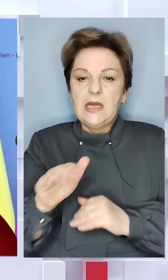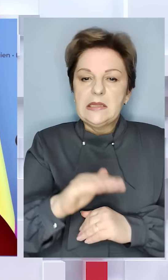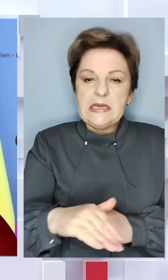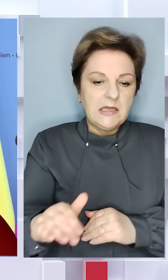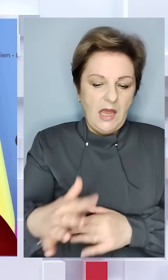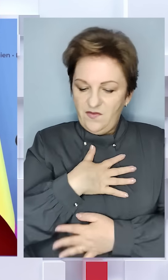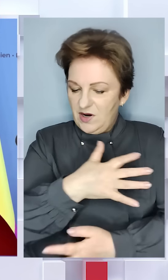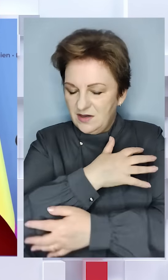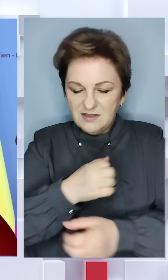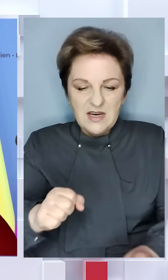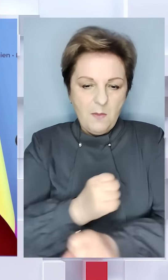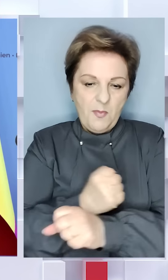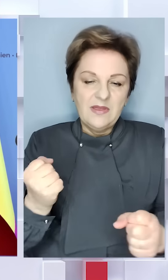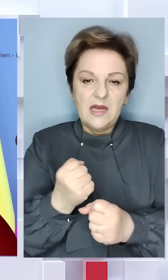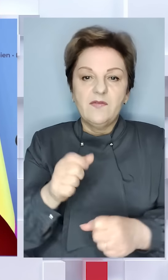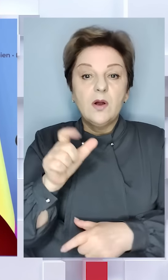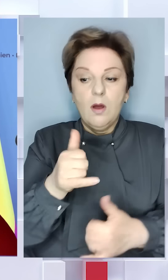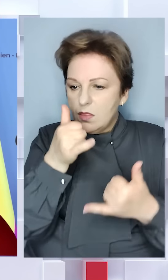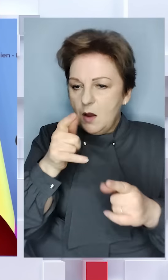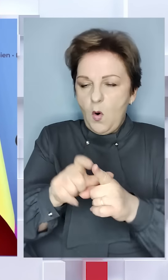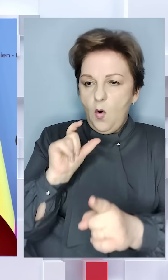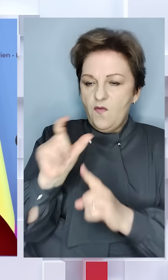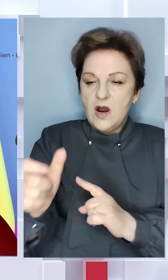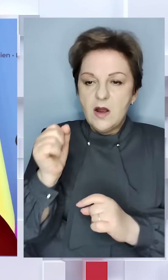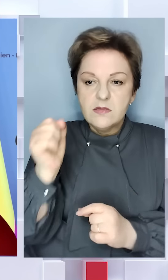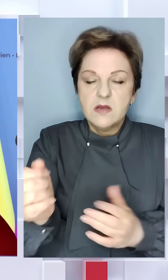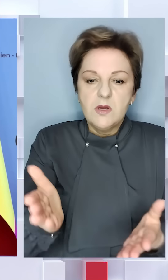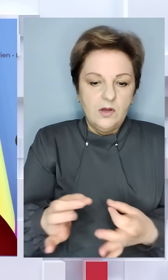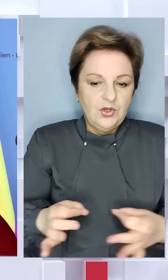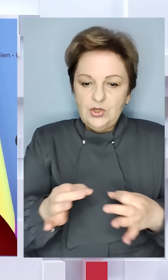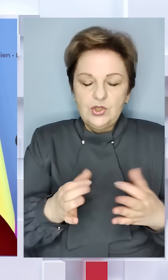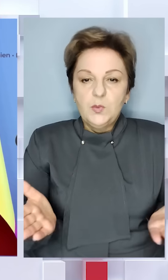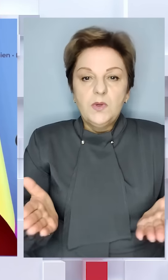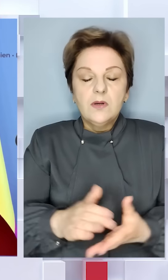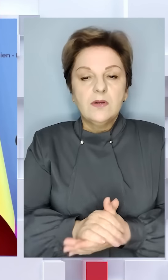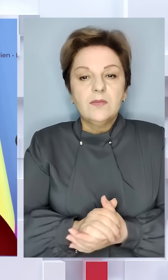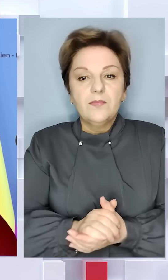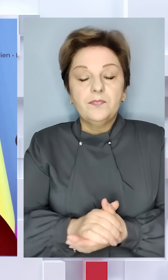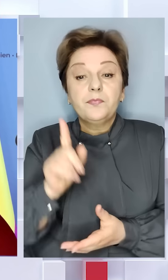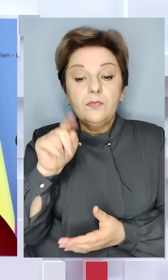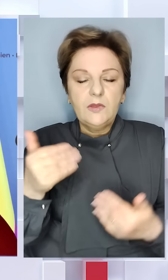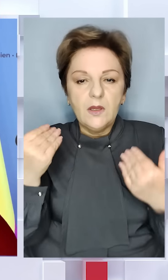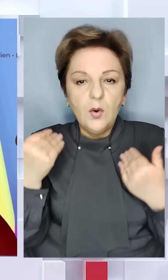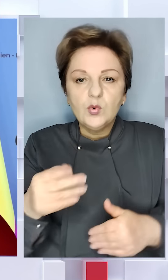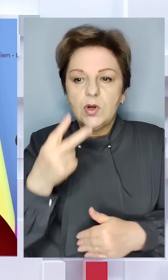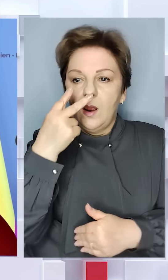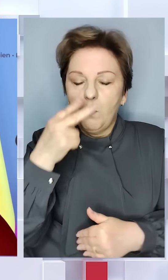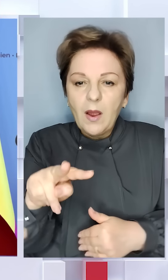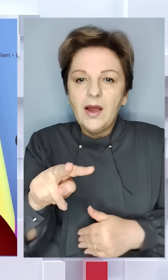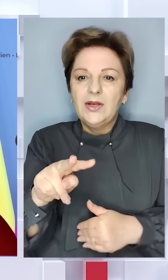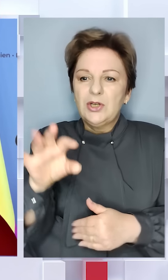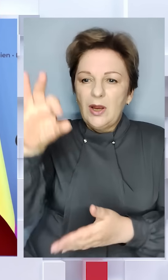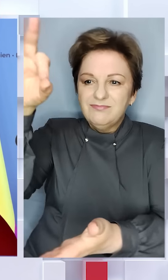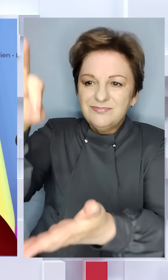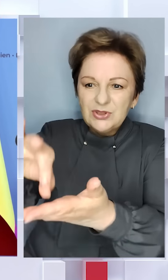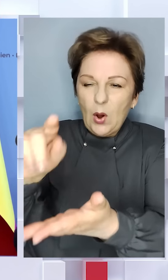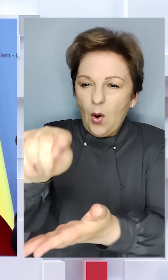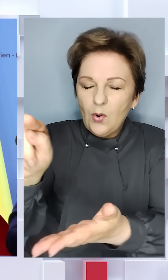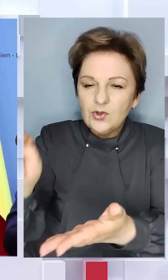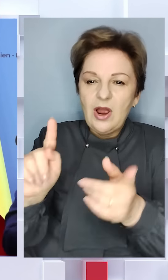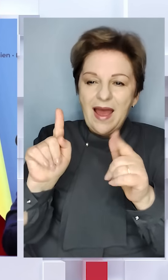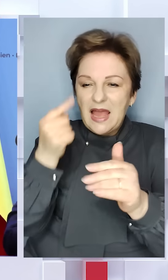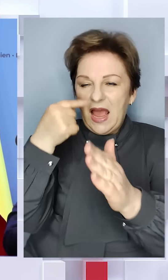шматки, підірвані люди. Ти не можеш їм відповісти нічим. Навіть вже ти бачиш точки, навіть